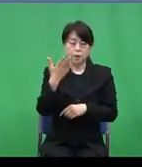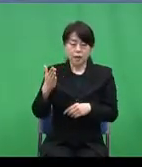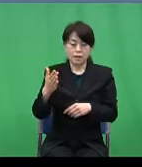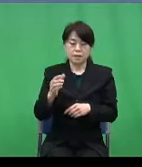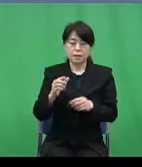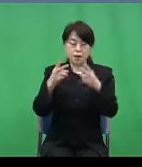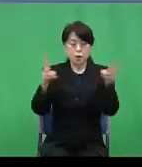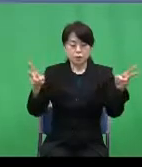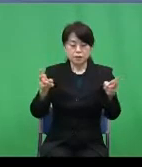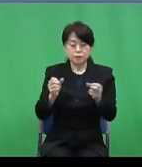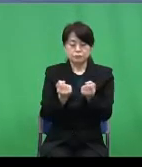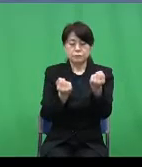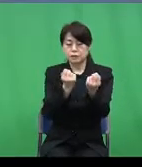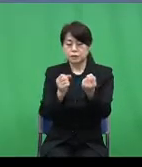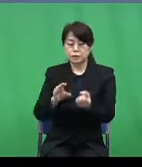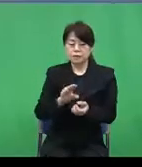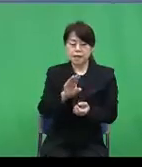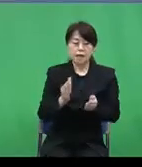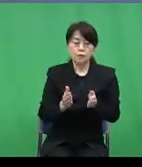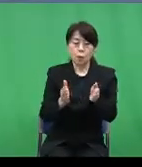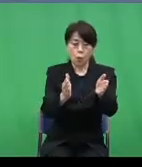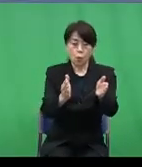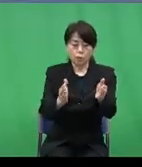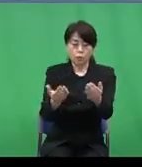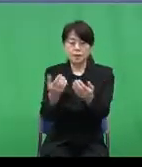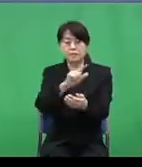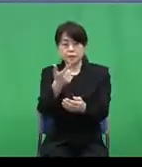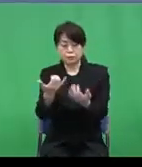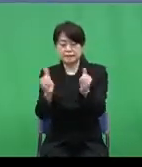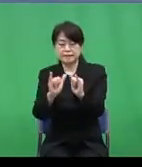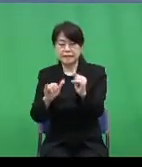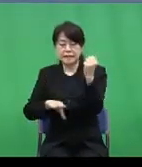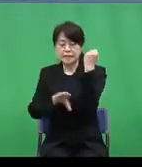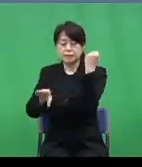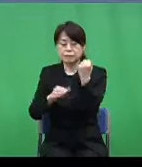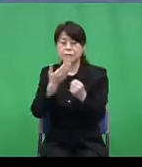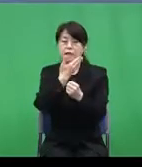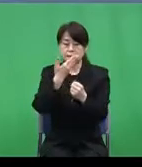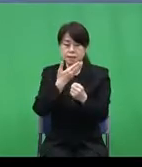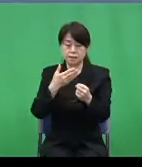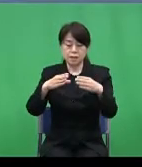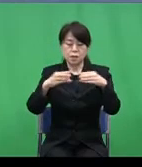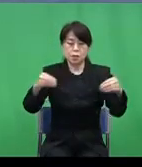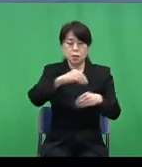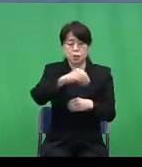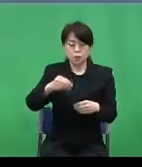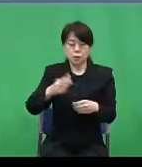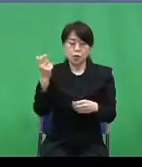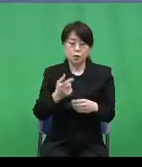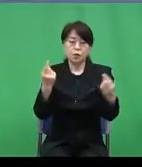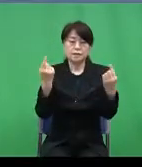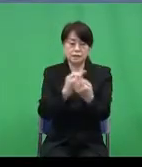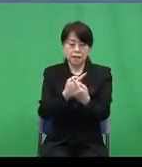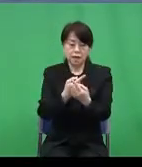動車道とか、そういった社会インフラも大事、それから国土強靭化、まあ、例えば神通側のです